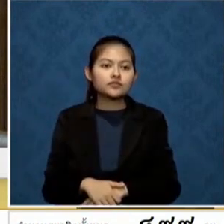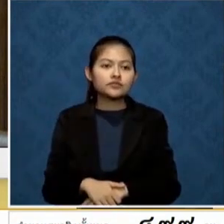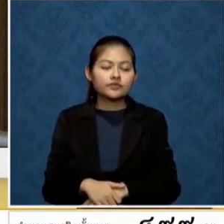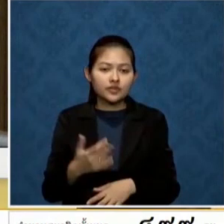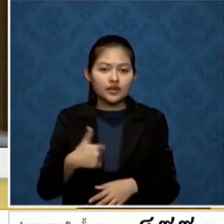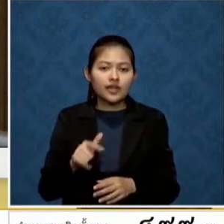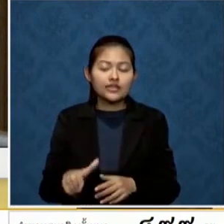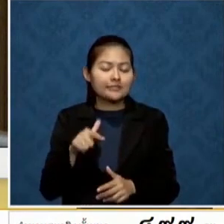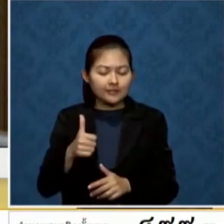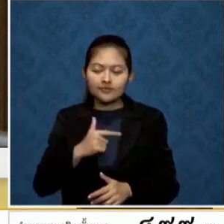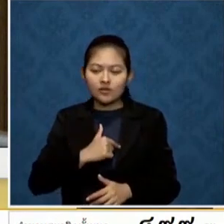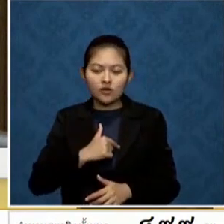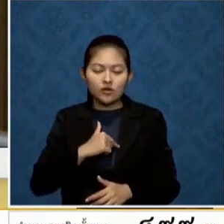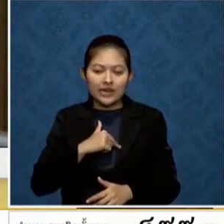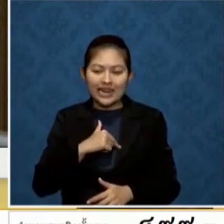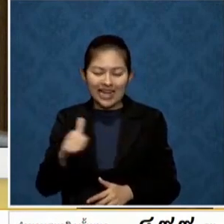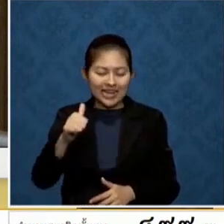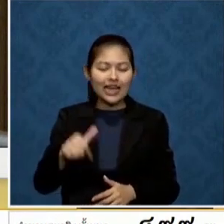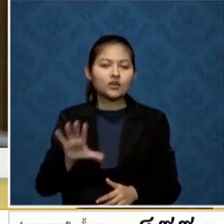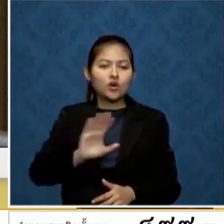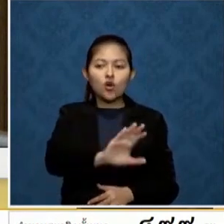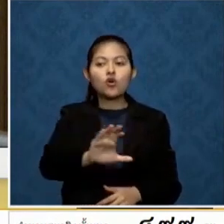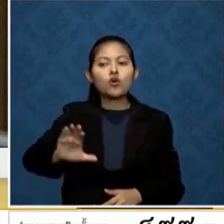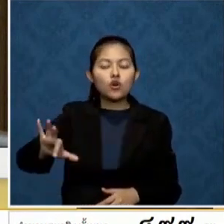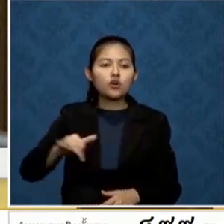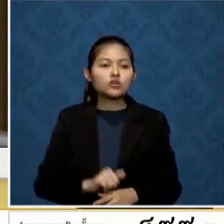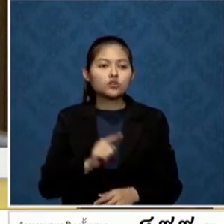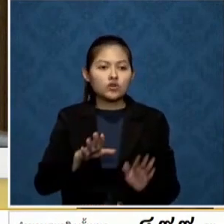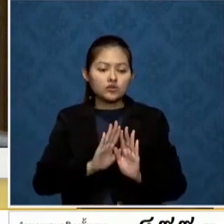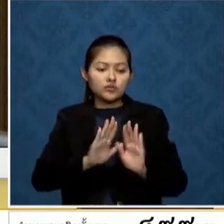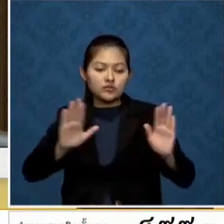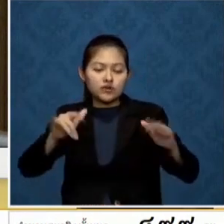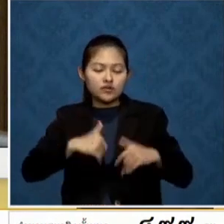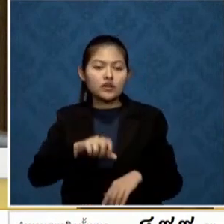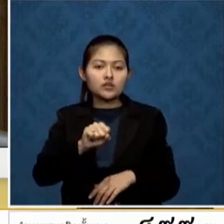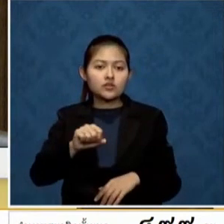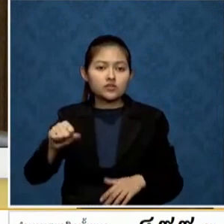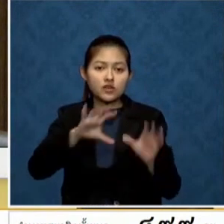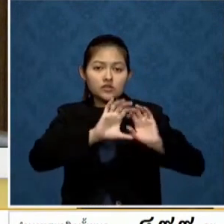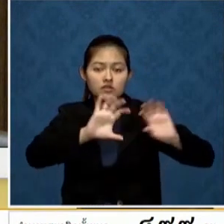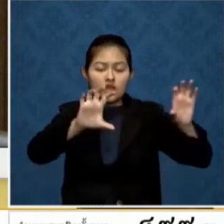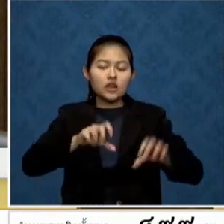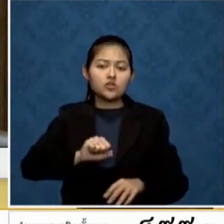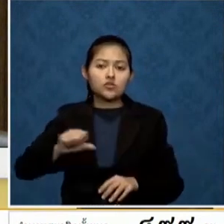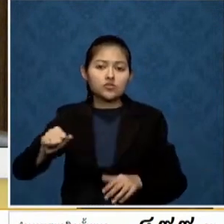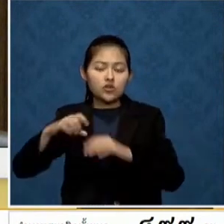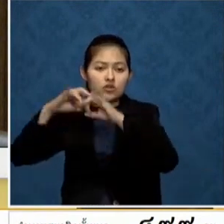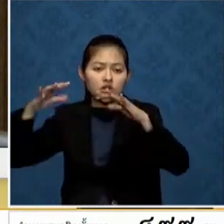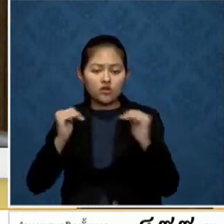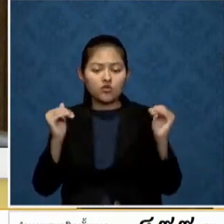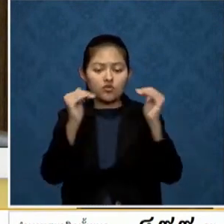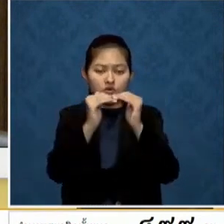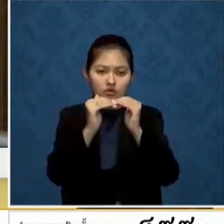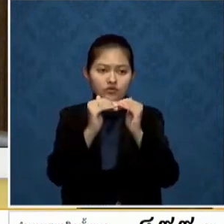หลักการของท่านว่าทุกตำแแหน่งในสแห่งนี้จะต้องเปิดกว้างให้กับสสซีกรัฐบาลและซีกฝ่ายค้านอย่างเท่าเทียมกัน